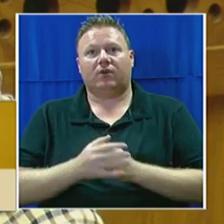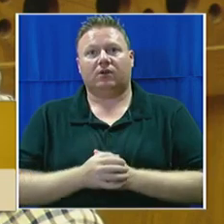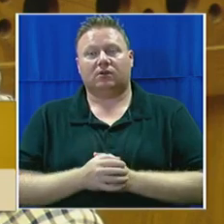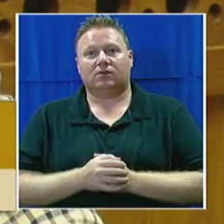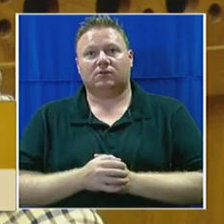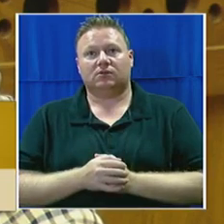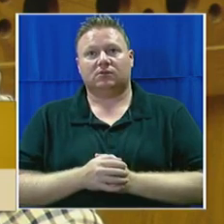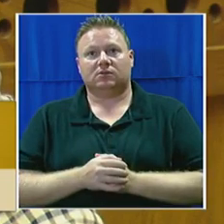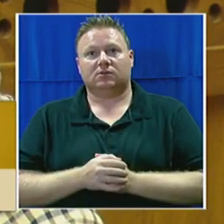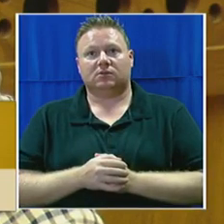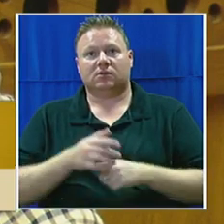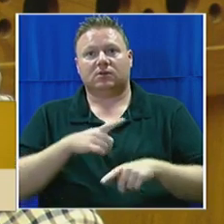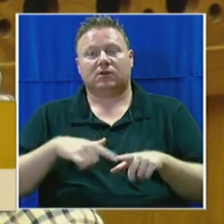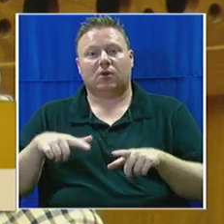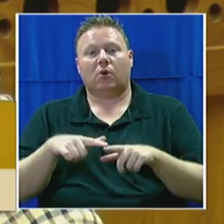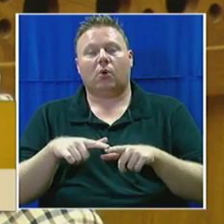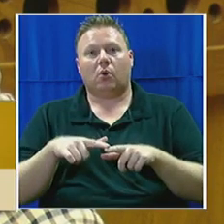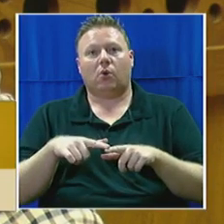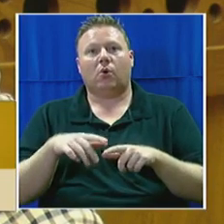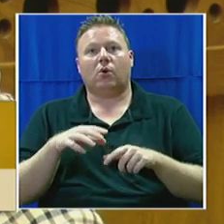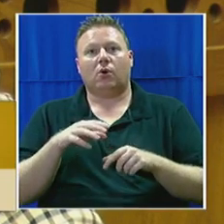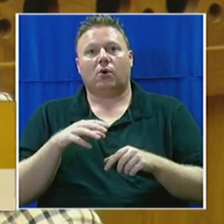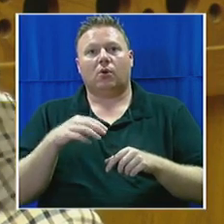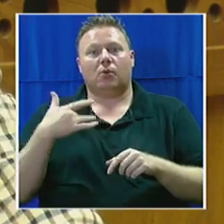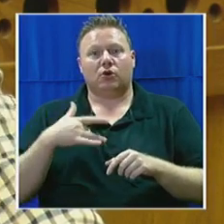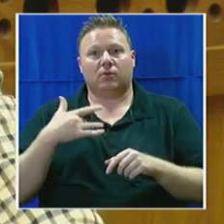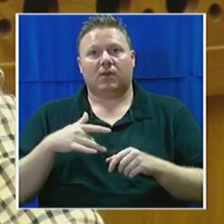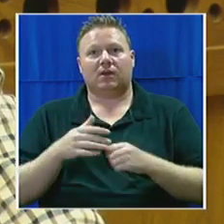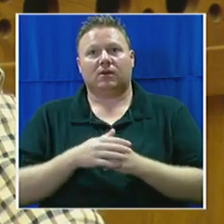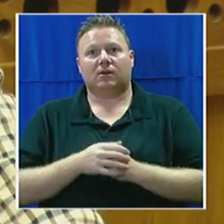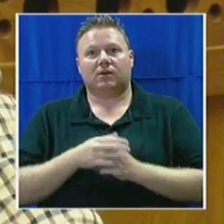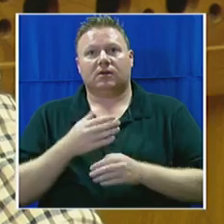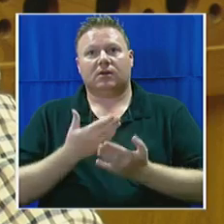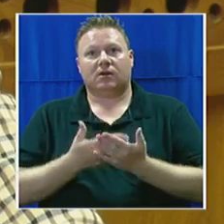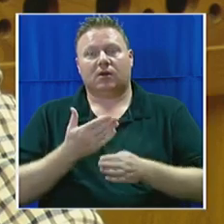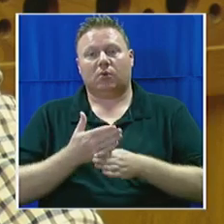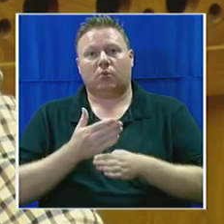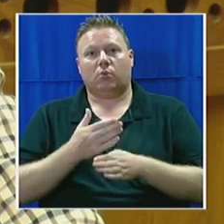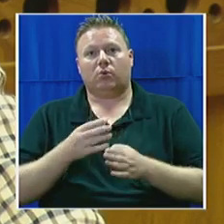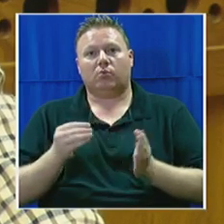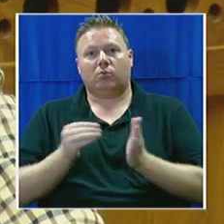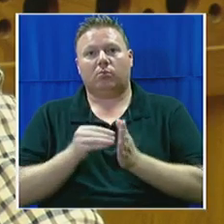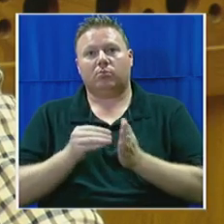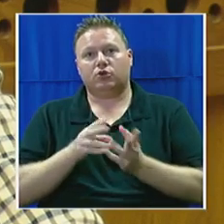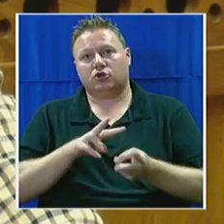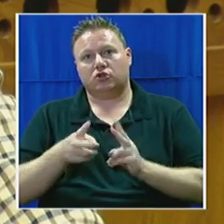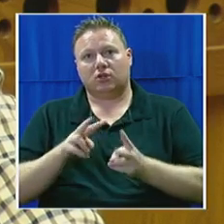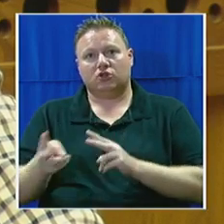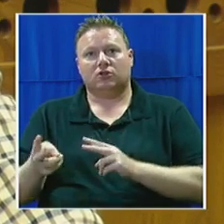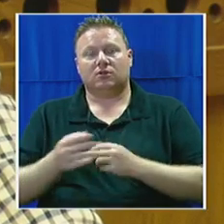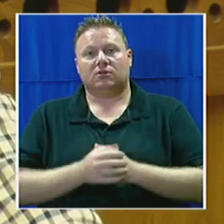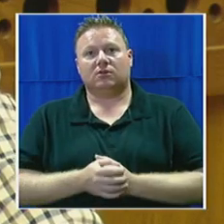nezindawo ukuze balethe izinguquko ngempumelelo ngoba ilowo